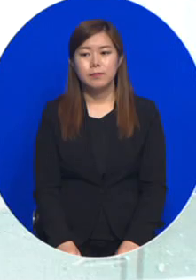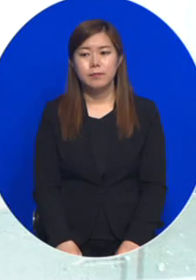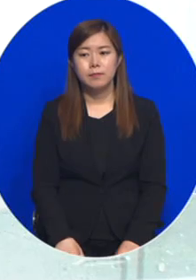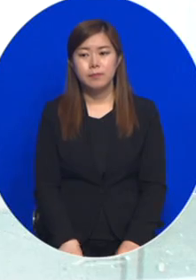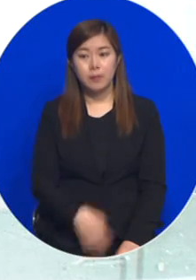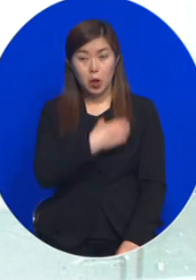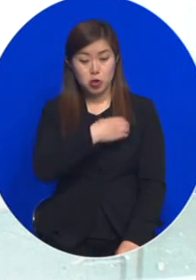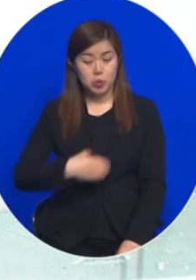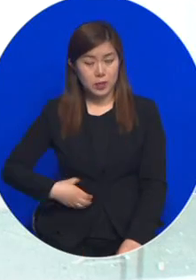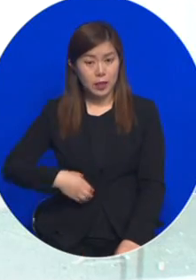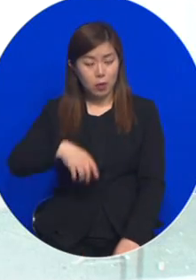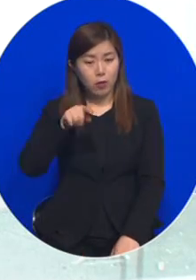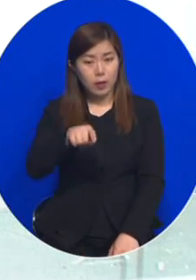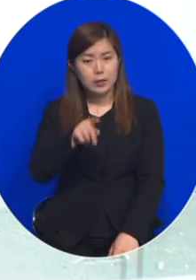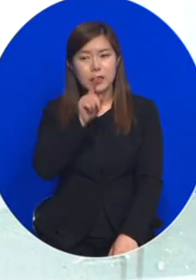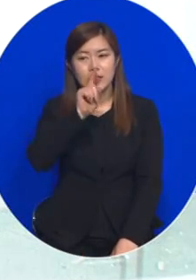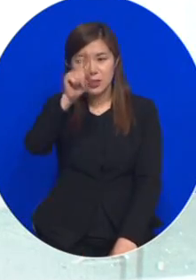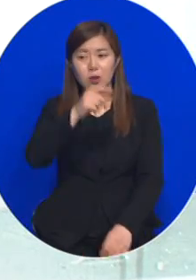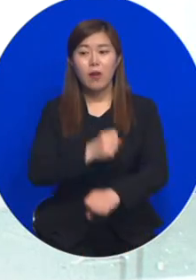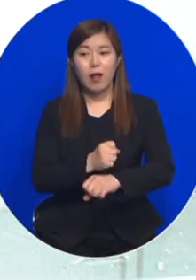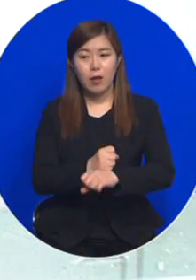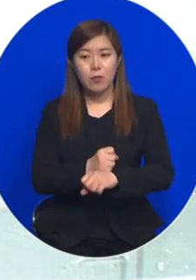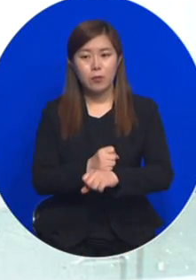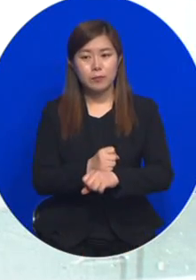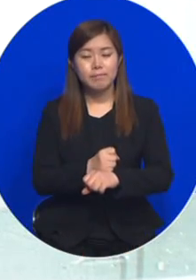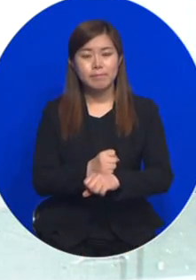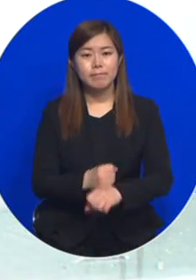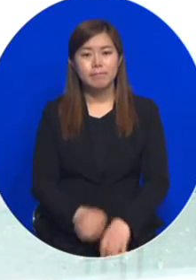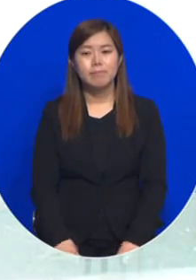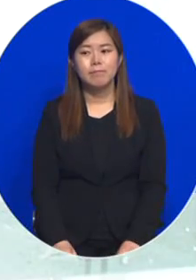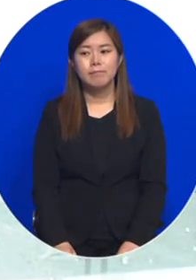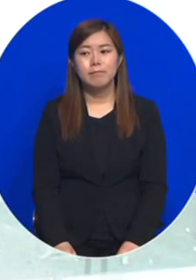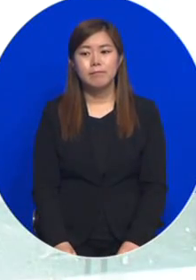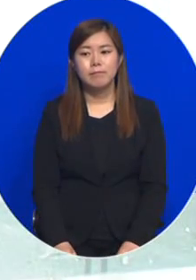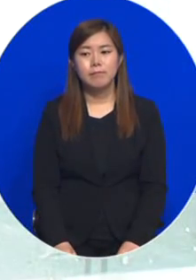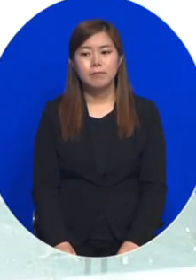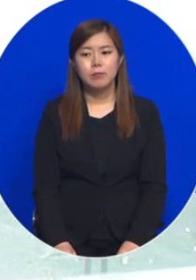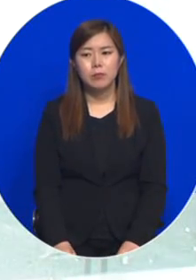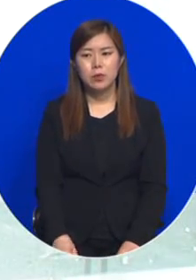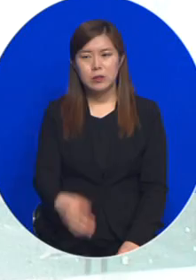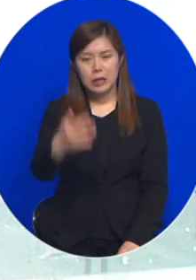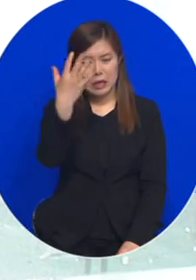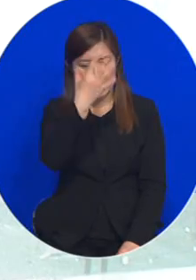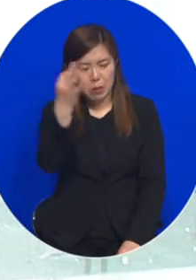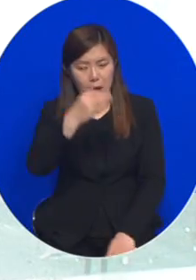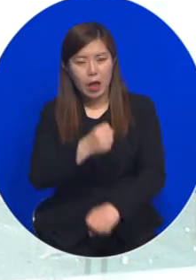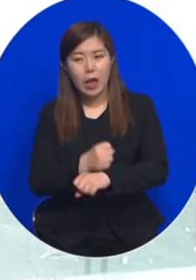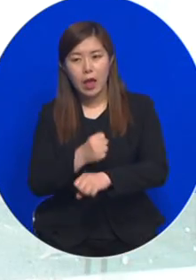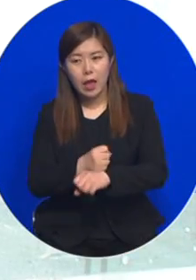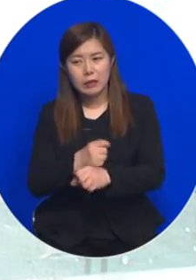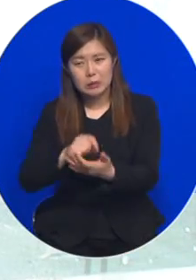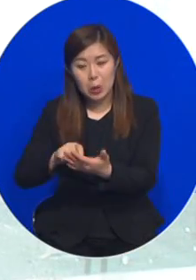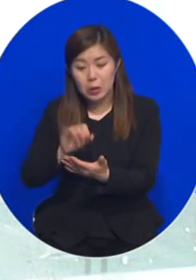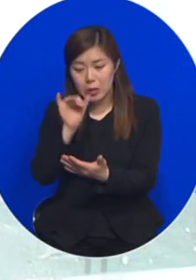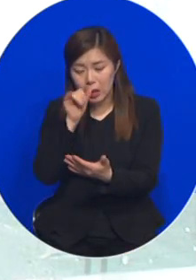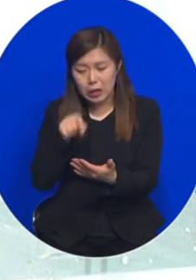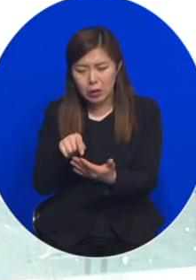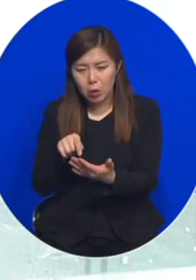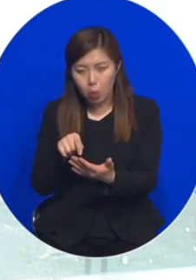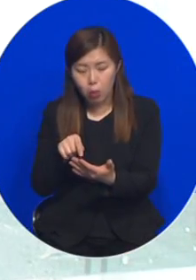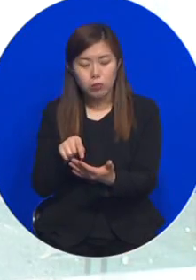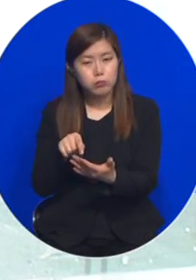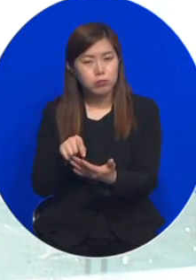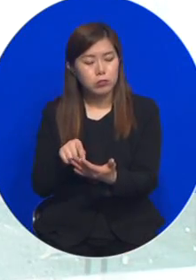신청하라고 애들이 그래서 뭐 년도와 3 했거든요 기부 하라고 끄트머리 써있는 뒤